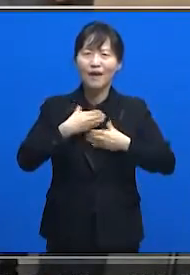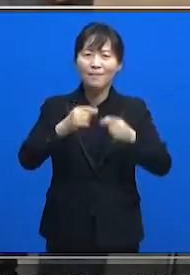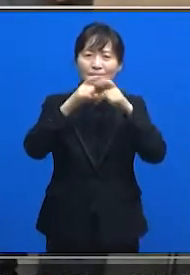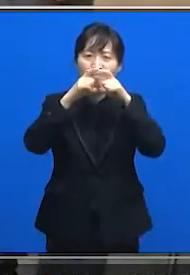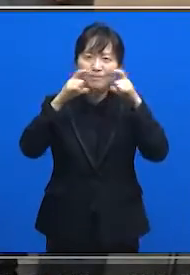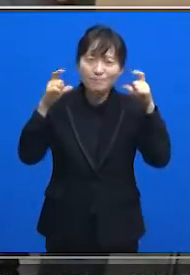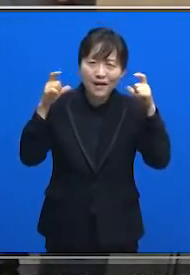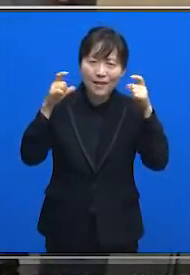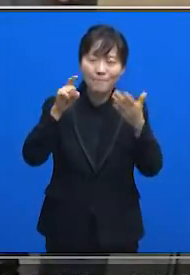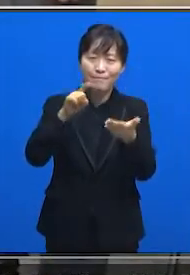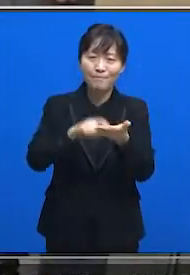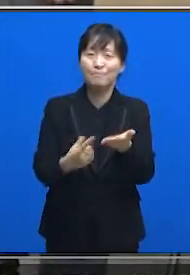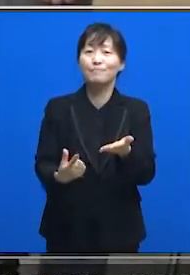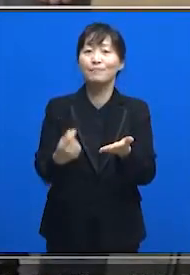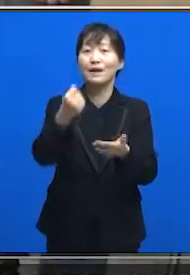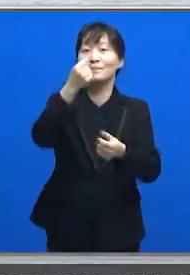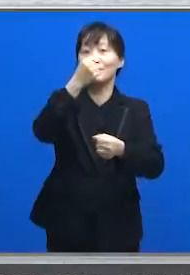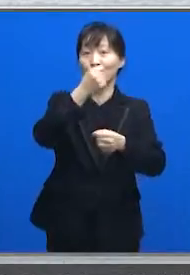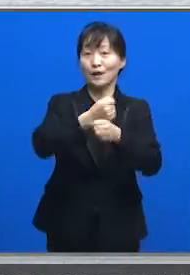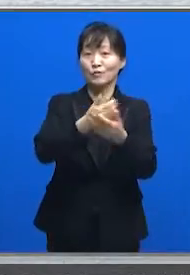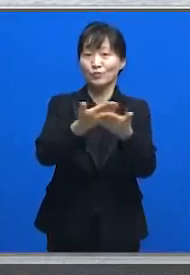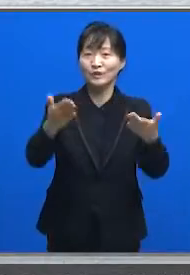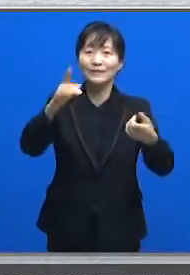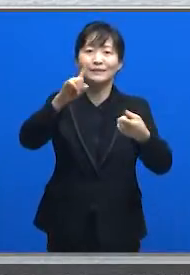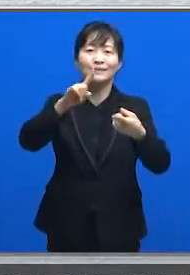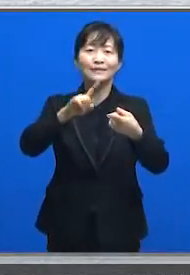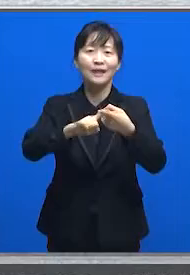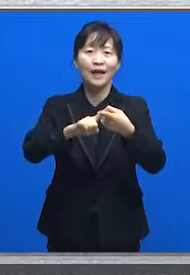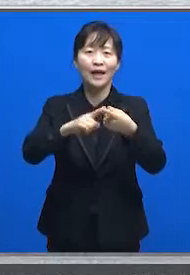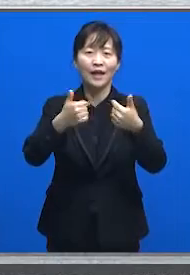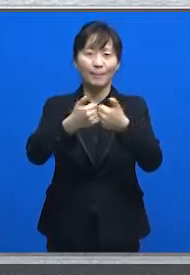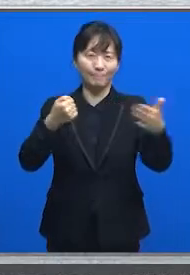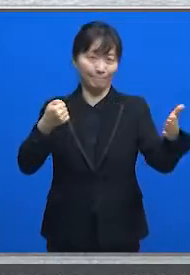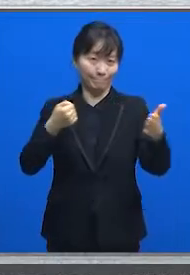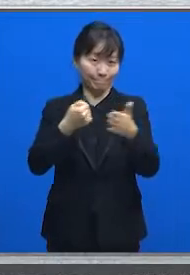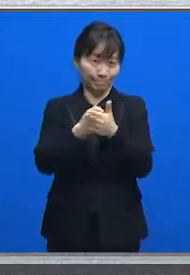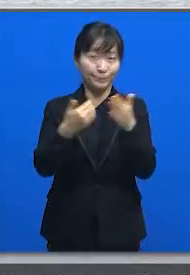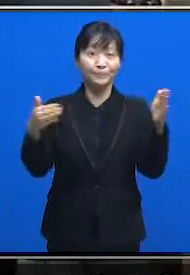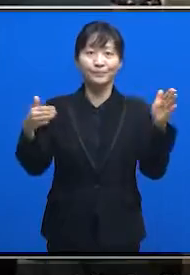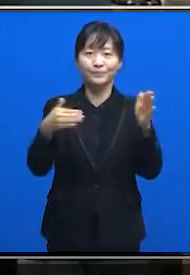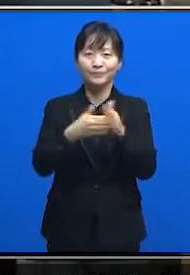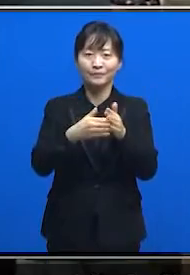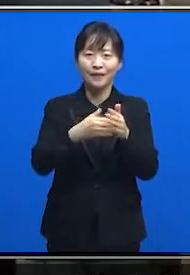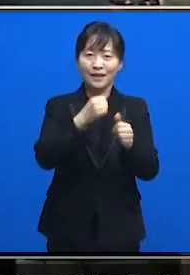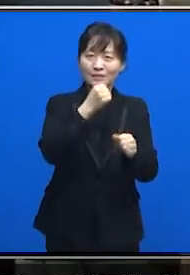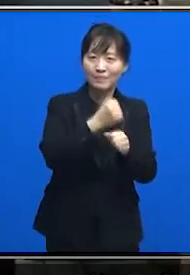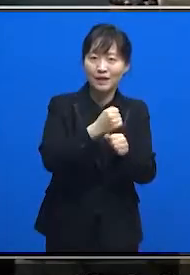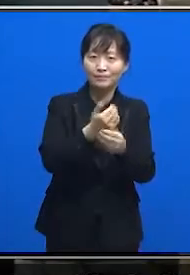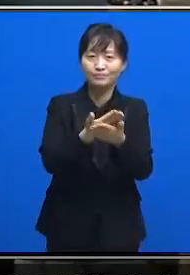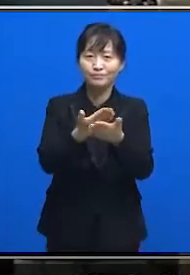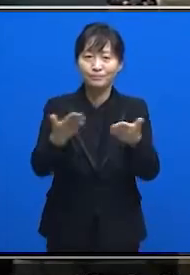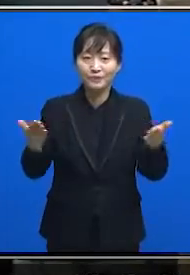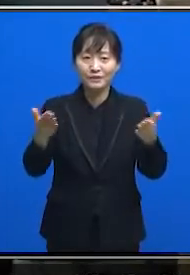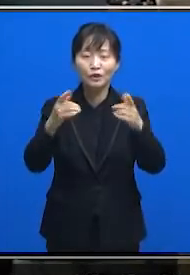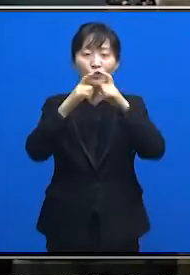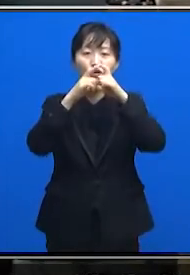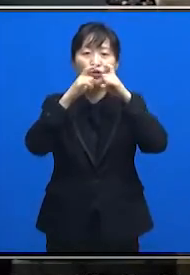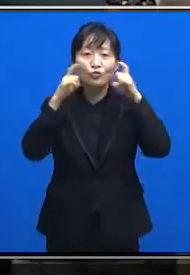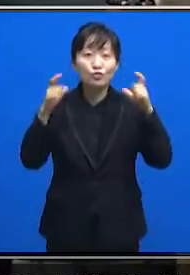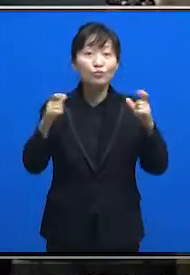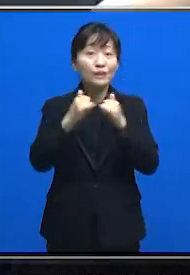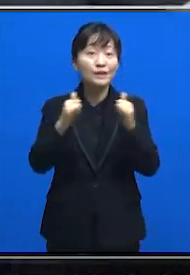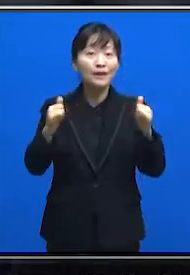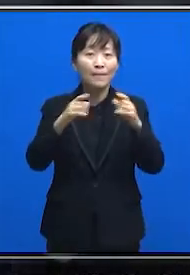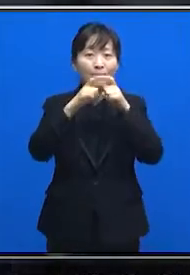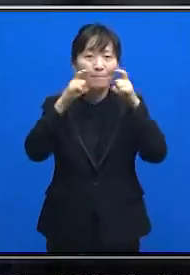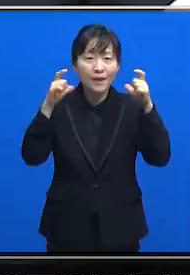국민 안심 마스크 외에도 속한 생 산과 공급에 대한 의결을 완료했습니다 생산 보급하고 될 국민안심